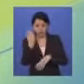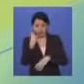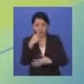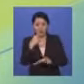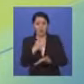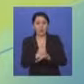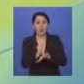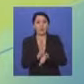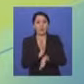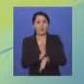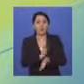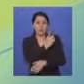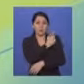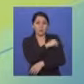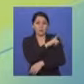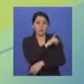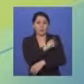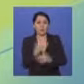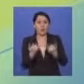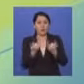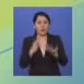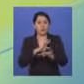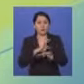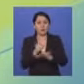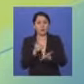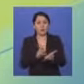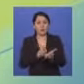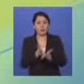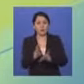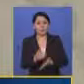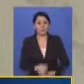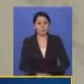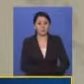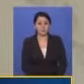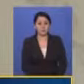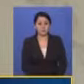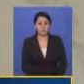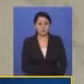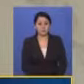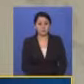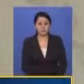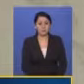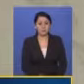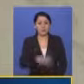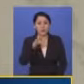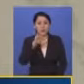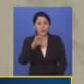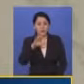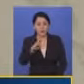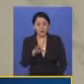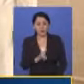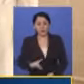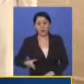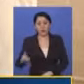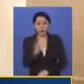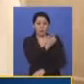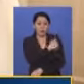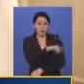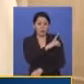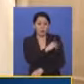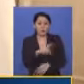бастысы тегін медициналық қызметтермен қамтамасыз етуге бағытталған. Тайынша көпсалалы ауданаралық